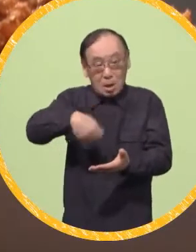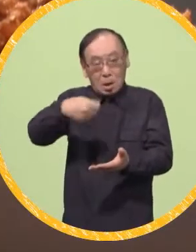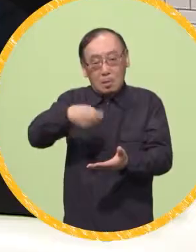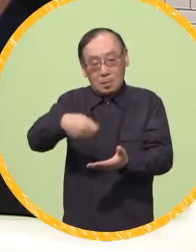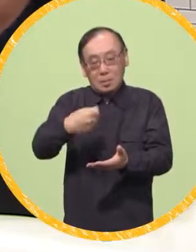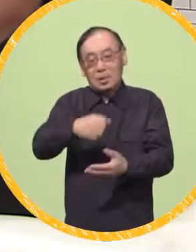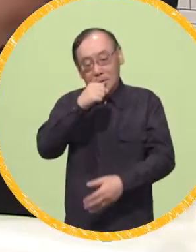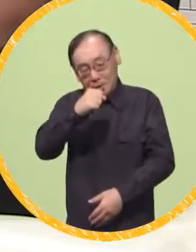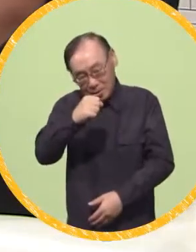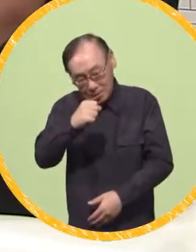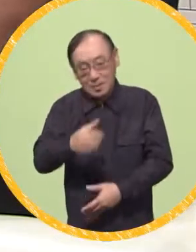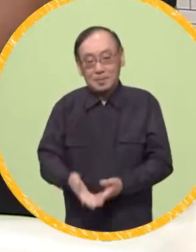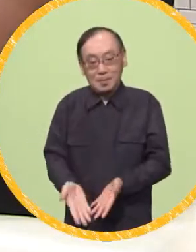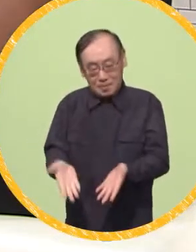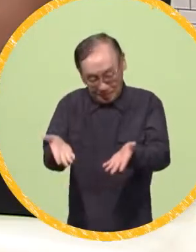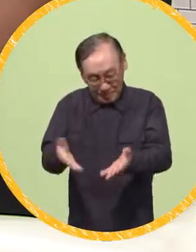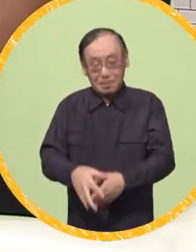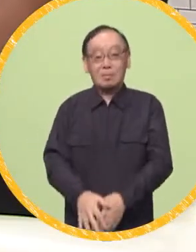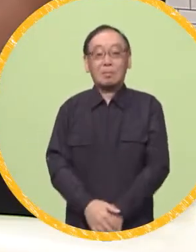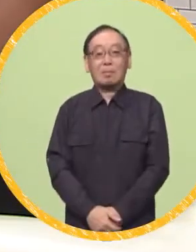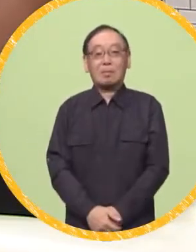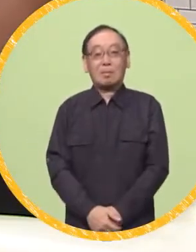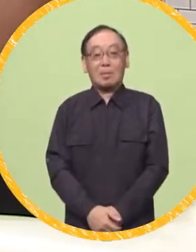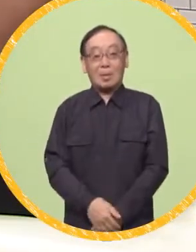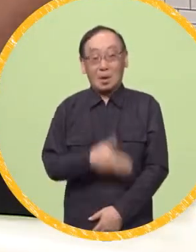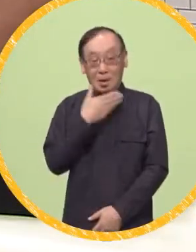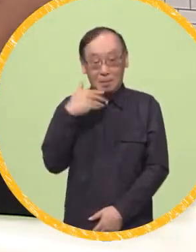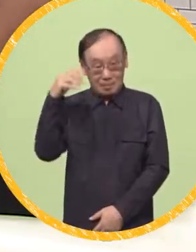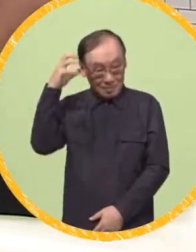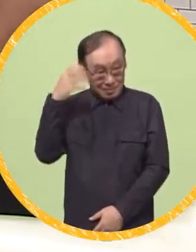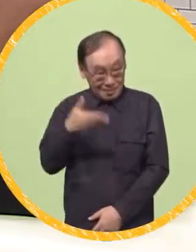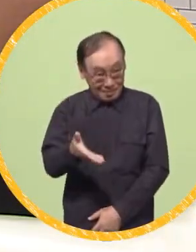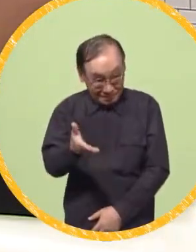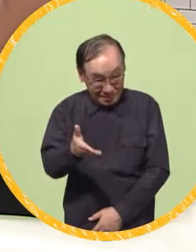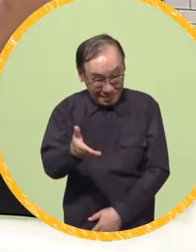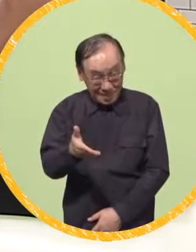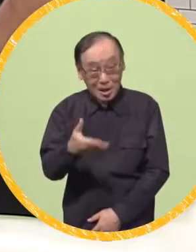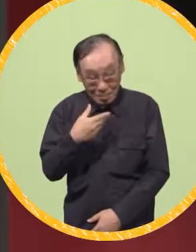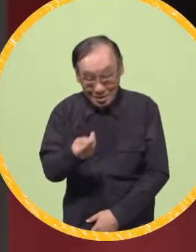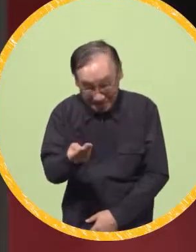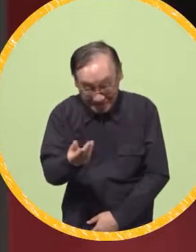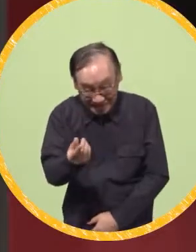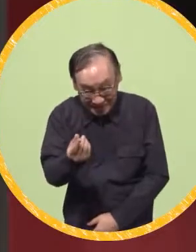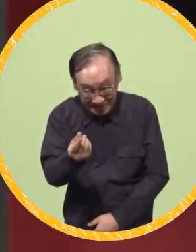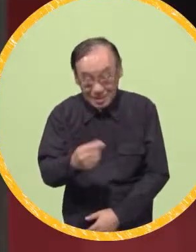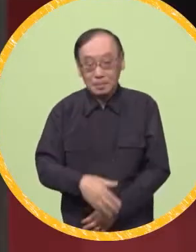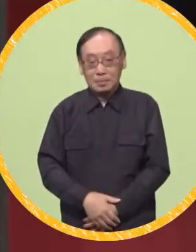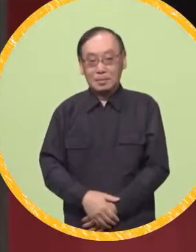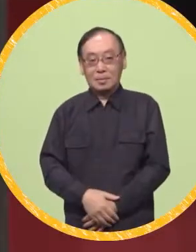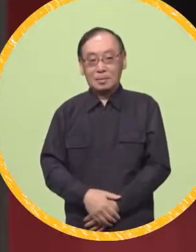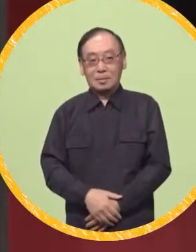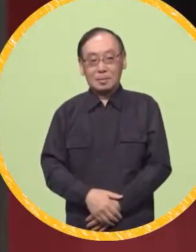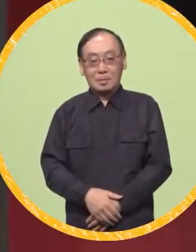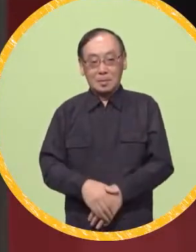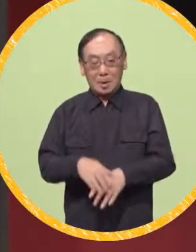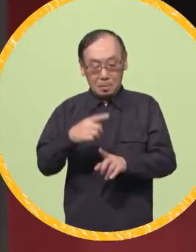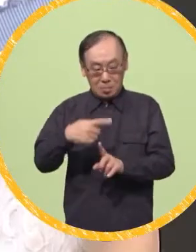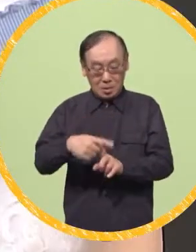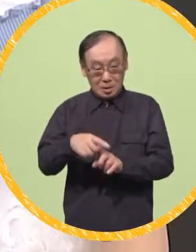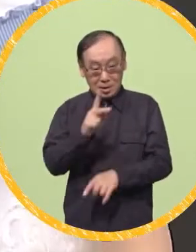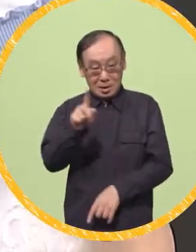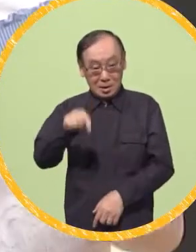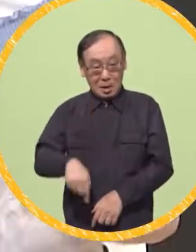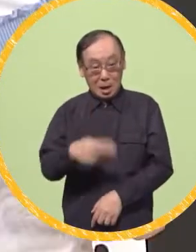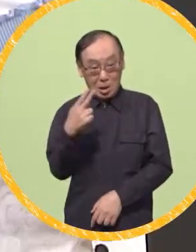美味しいので是非はい食べラ食べたいでしょ姉はくさいですよねーたそれではですね+ガード3-6